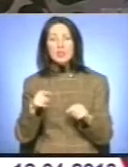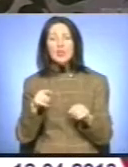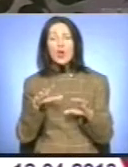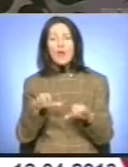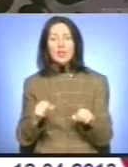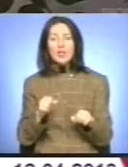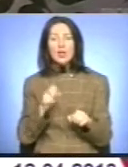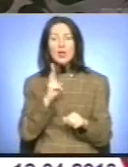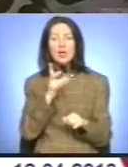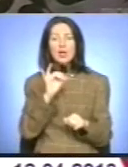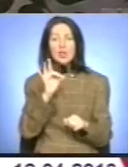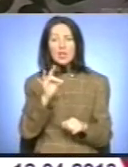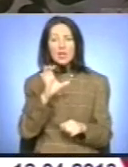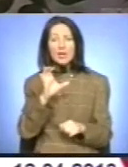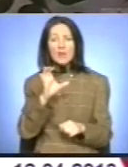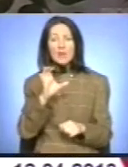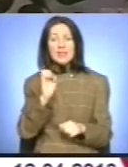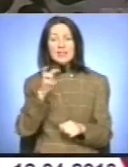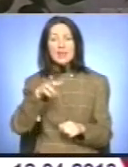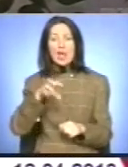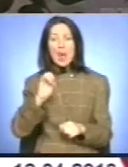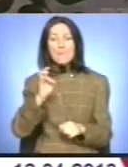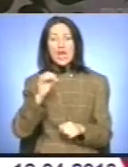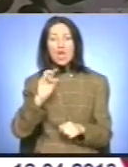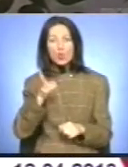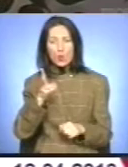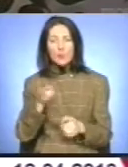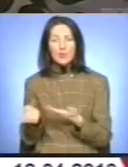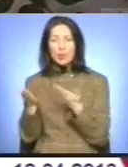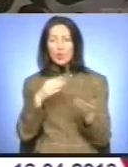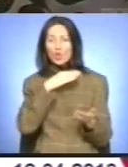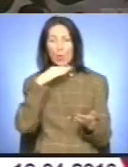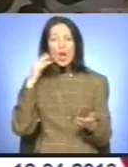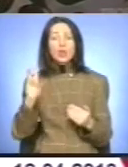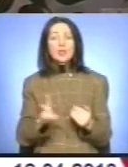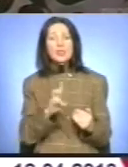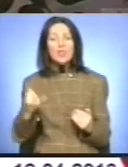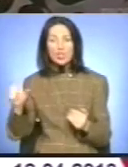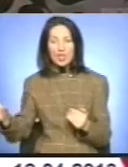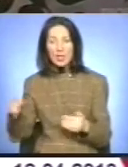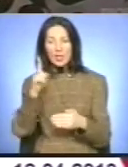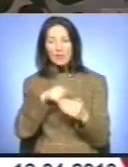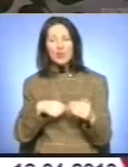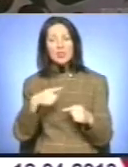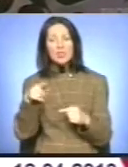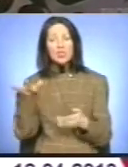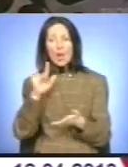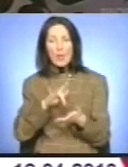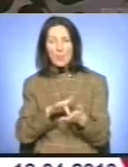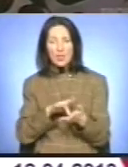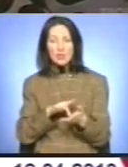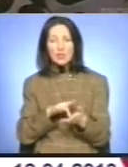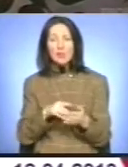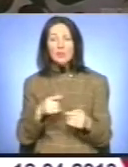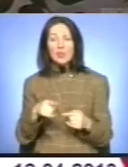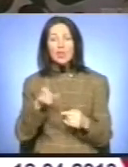Кир Василій Семенюк. Також запрошено велику кількість священників, вірених з інших міст, запрошено інших вірних інших